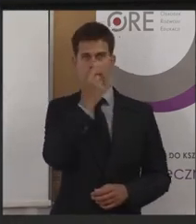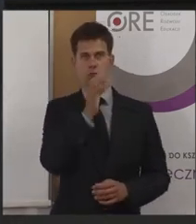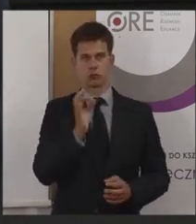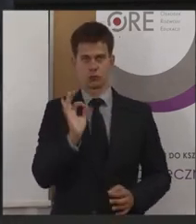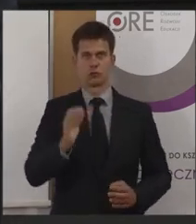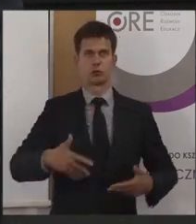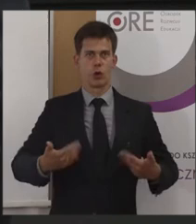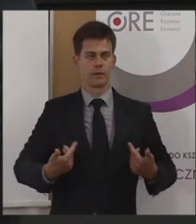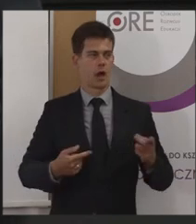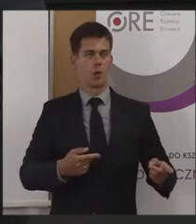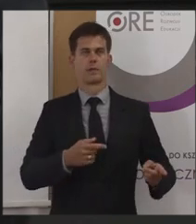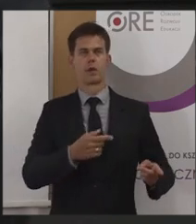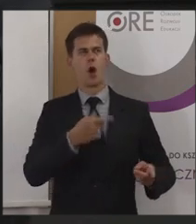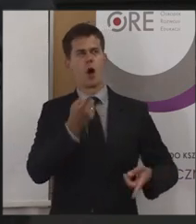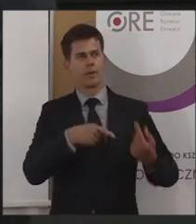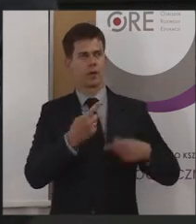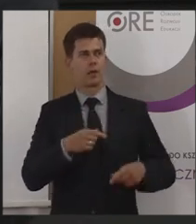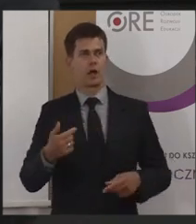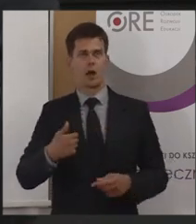wzrokowo ogarnąć.